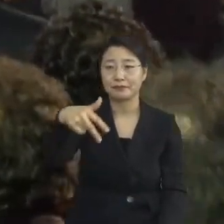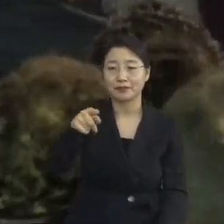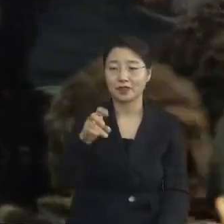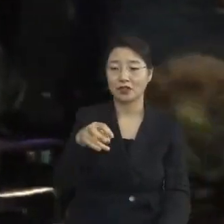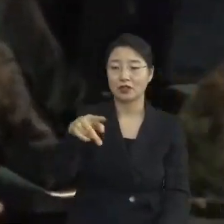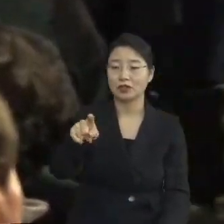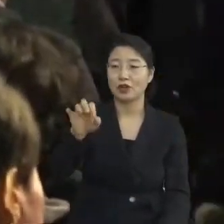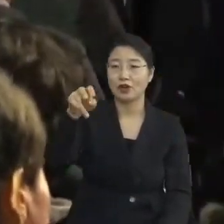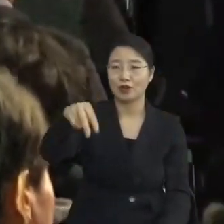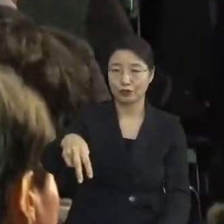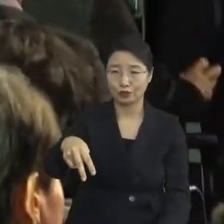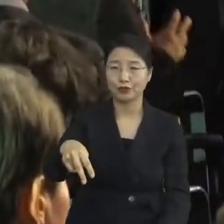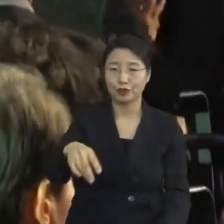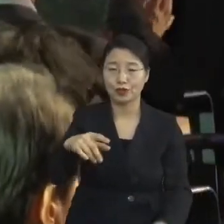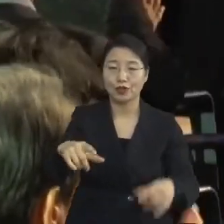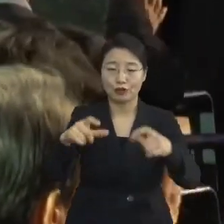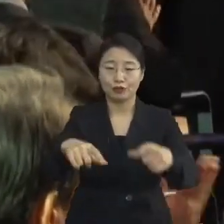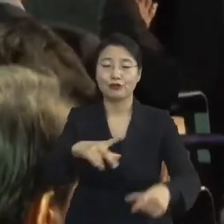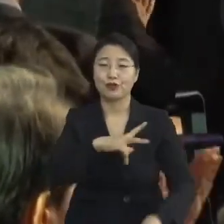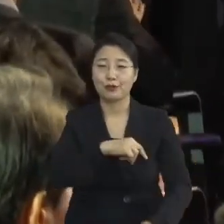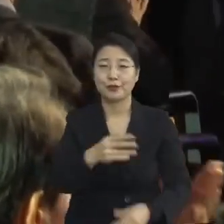정서윤 구의원님 참석하셨습니다.